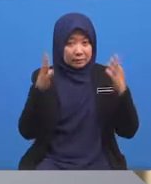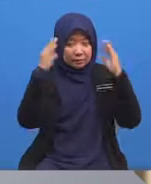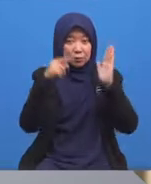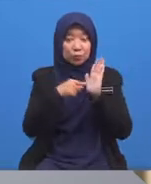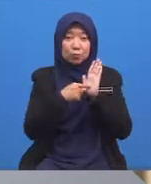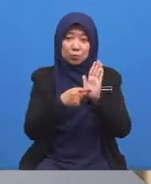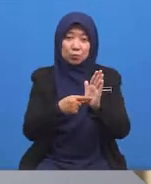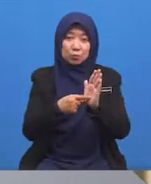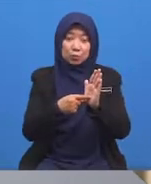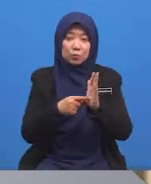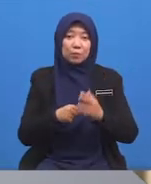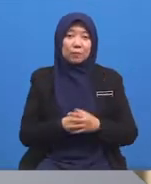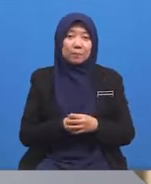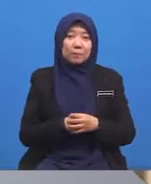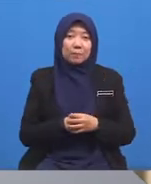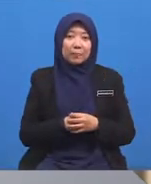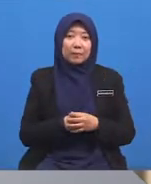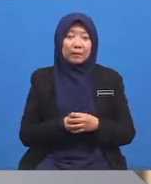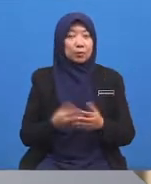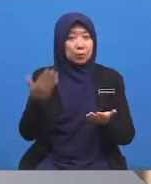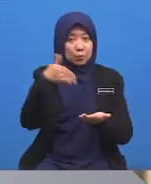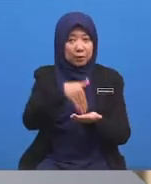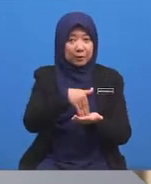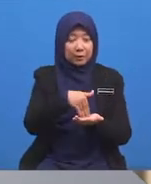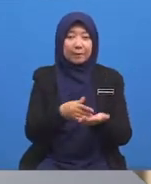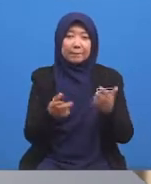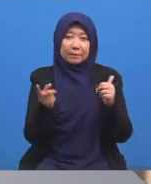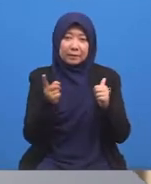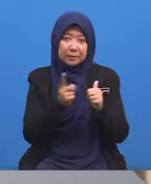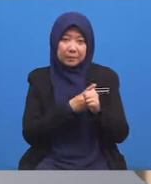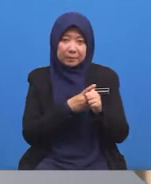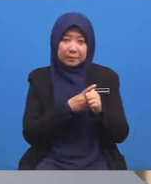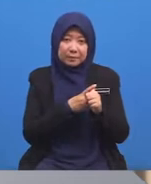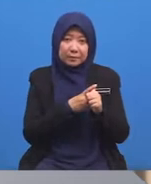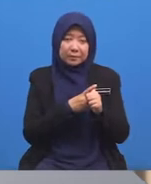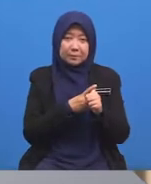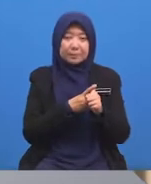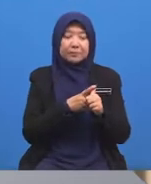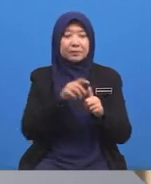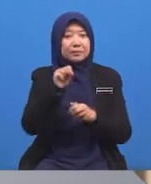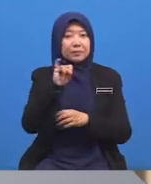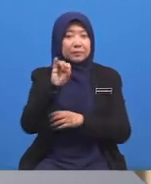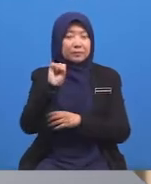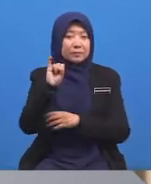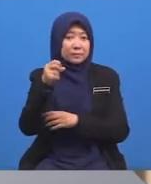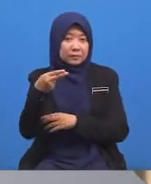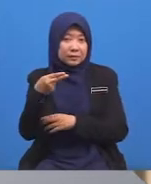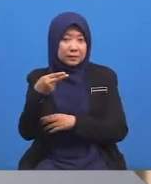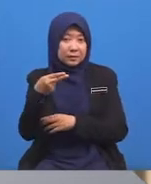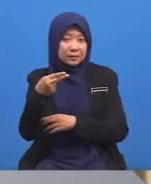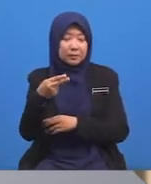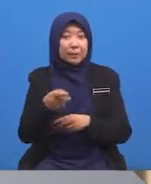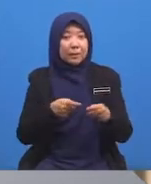tunjukkan? Mari kita ulangi. Pertama, kaedah sisir. Kedua, kaedah